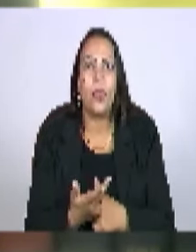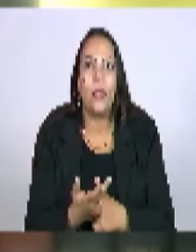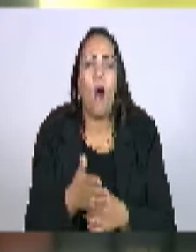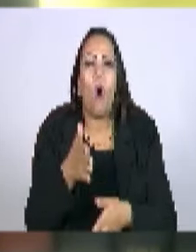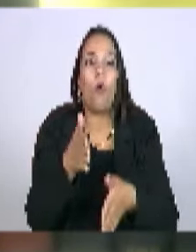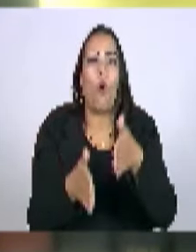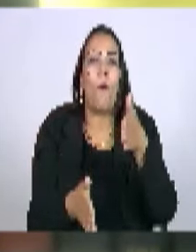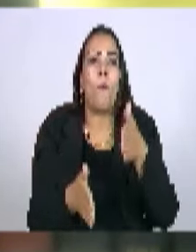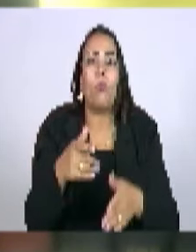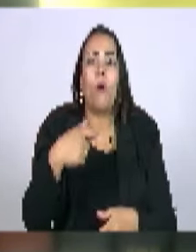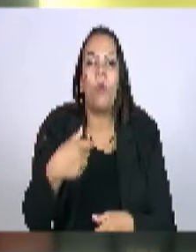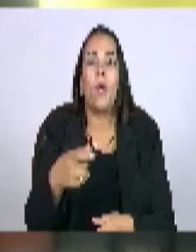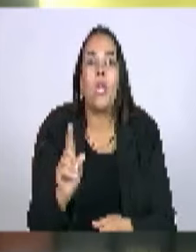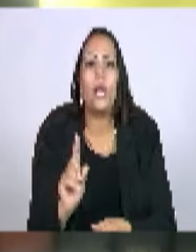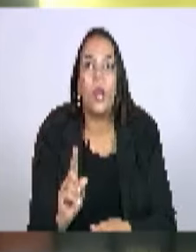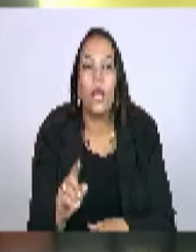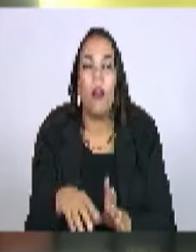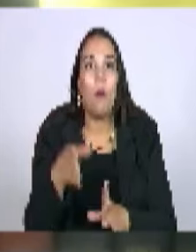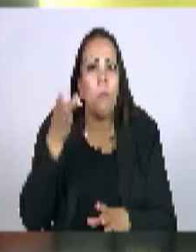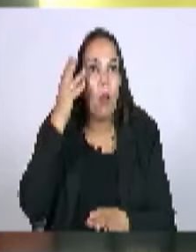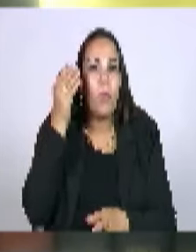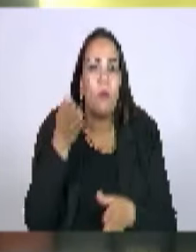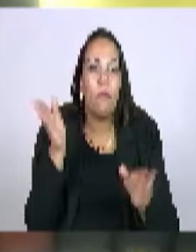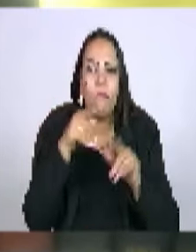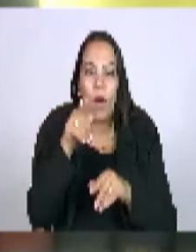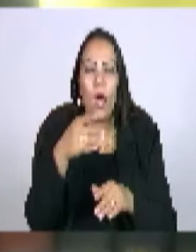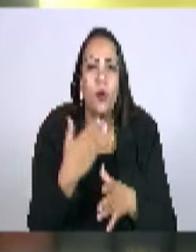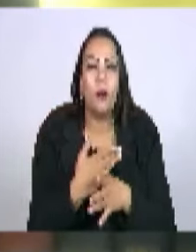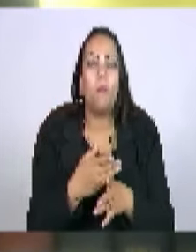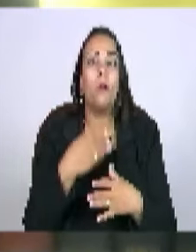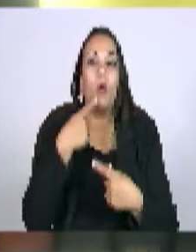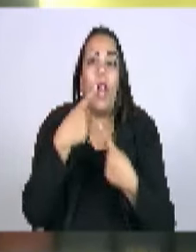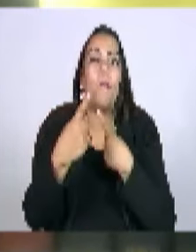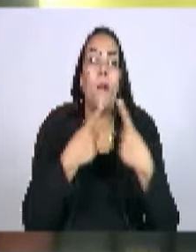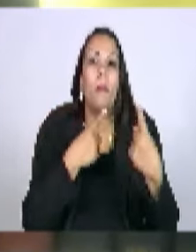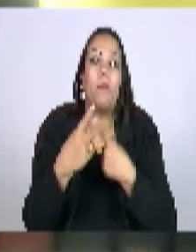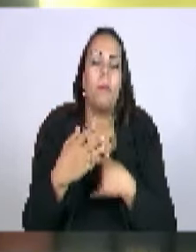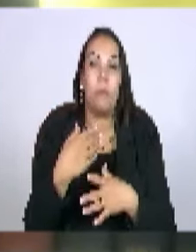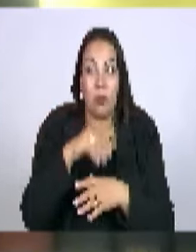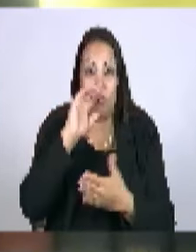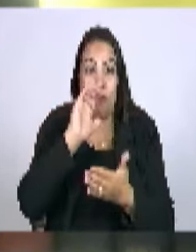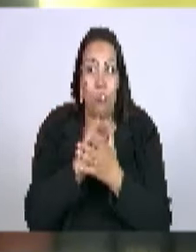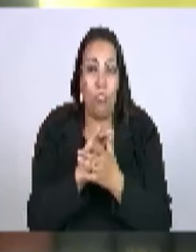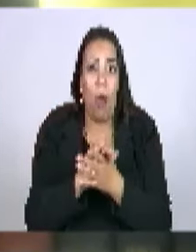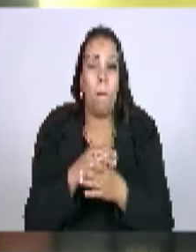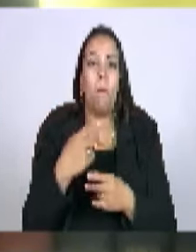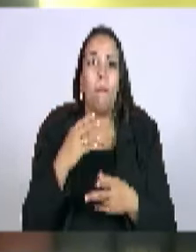ببيانات ومعلومات واشياء كثيره وبتدخل في دردشه معاه